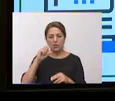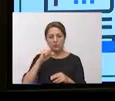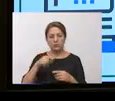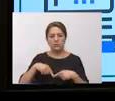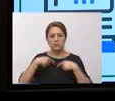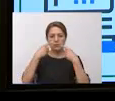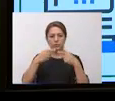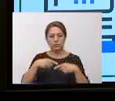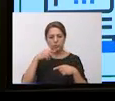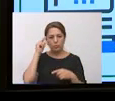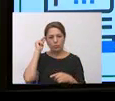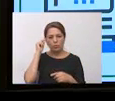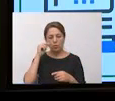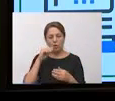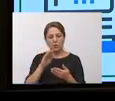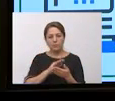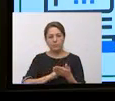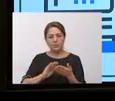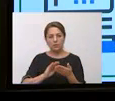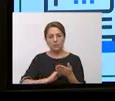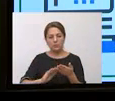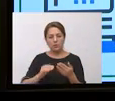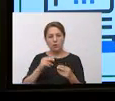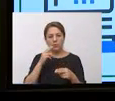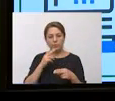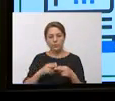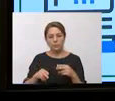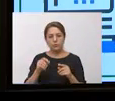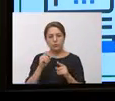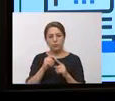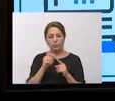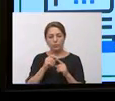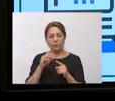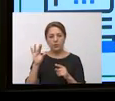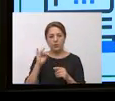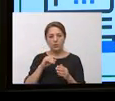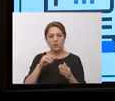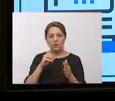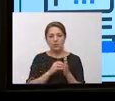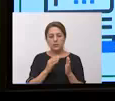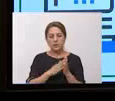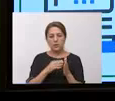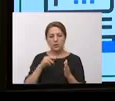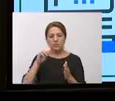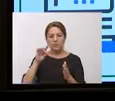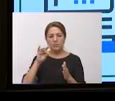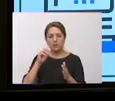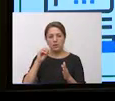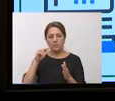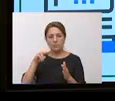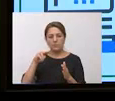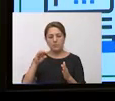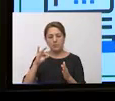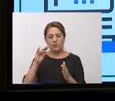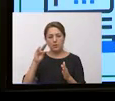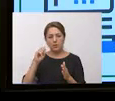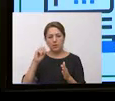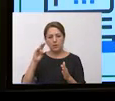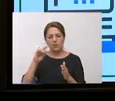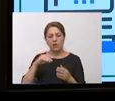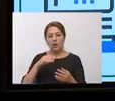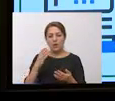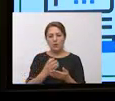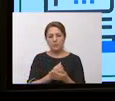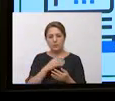уроку. Перепишите, вставляя пропущенные буквы и знаки препинания. Определите вид каждого